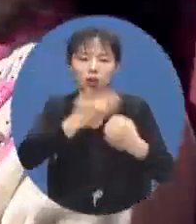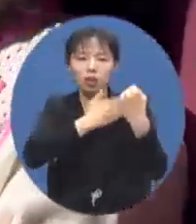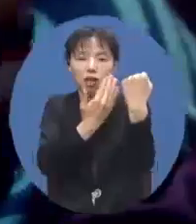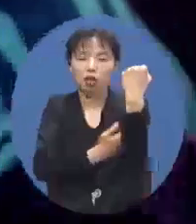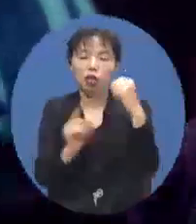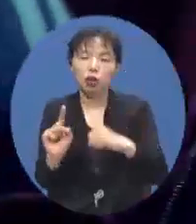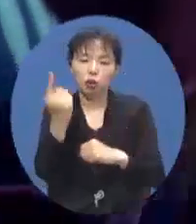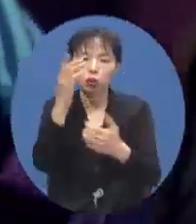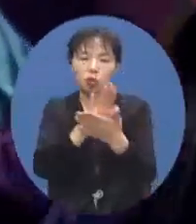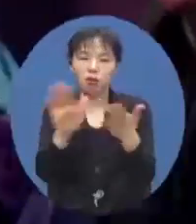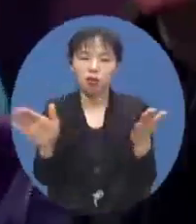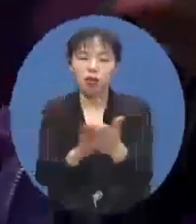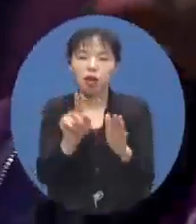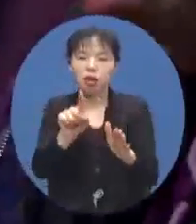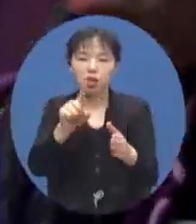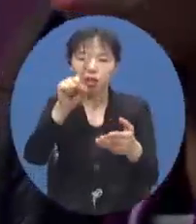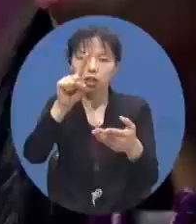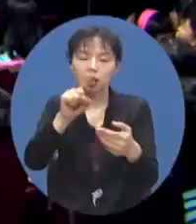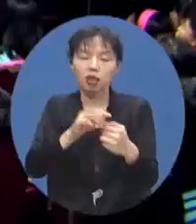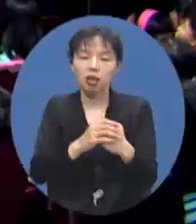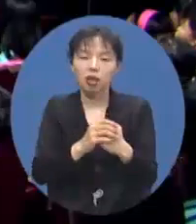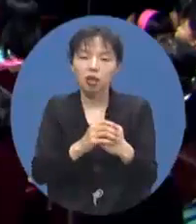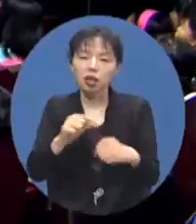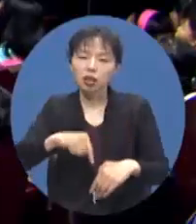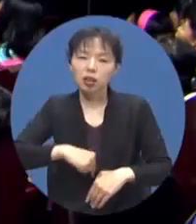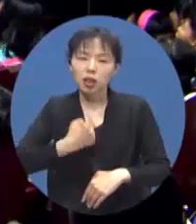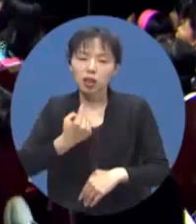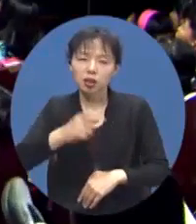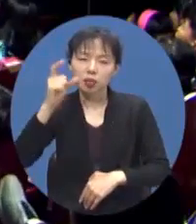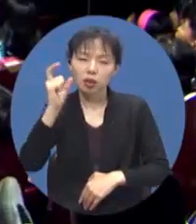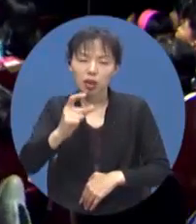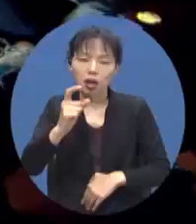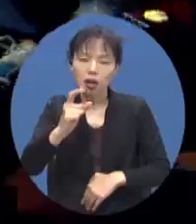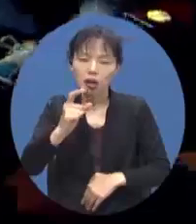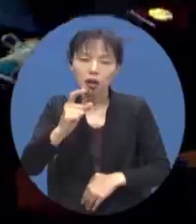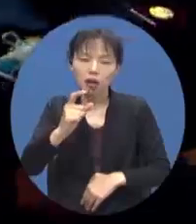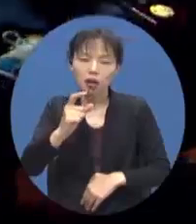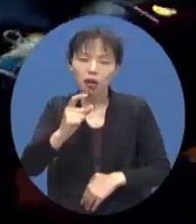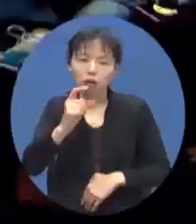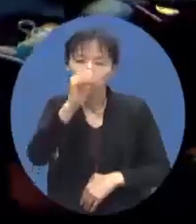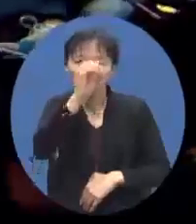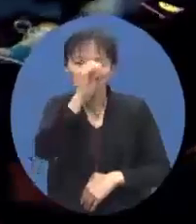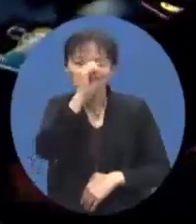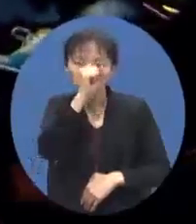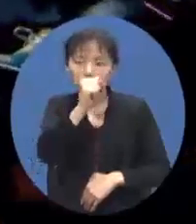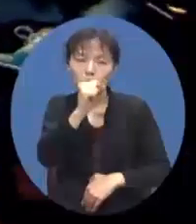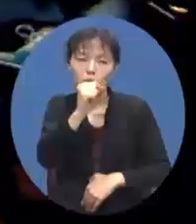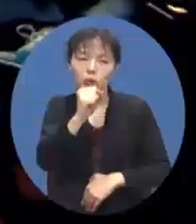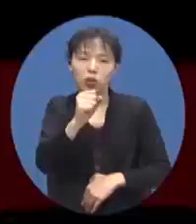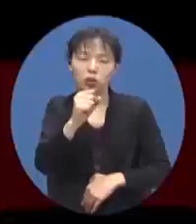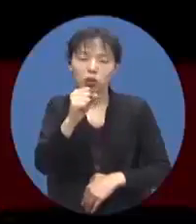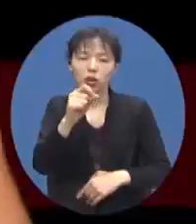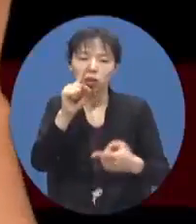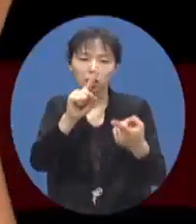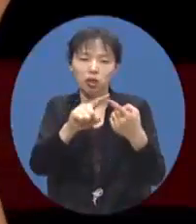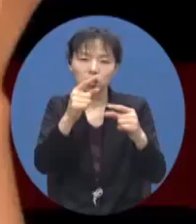다중지능 이론대로라면 이들의 기억력은 자신의 강점 영역에서 더 발휘될 것입니다.